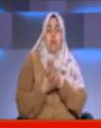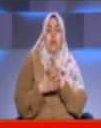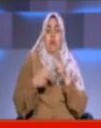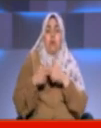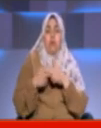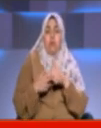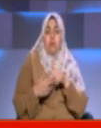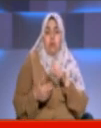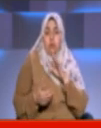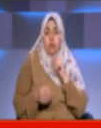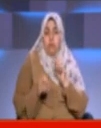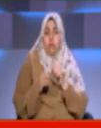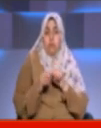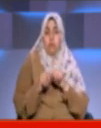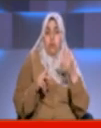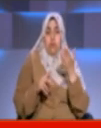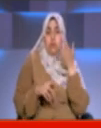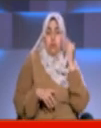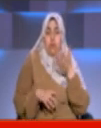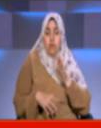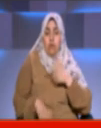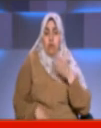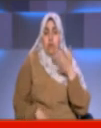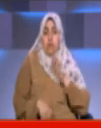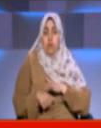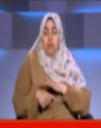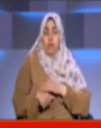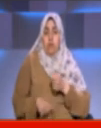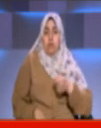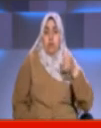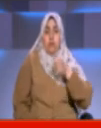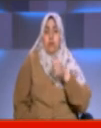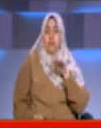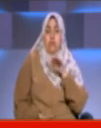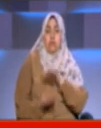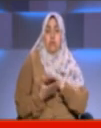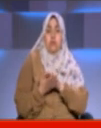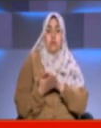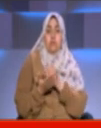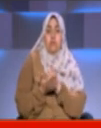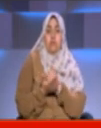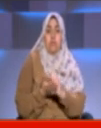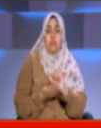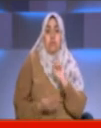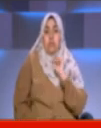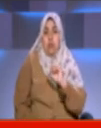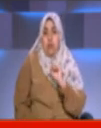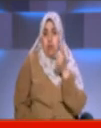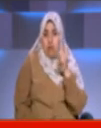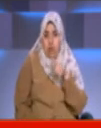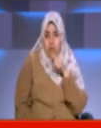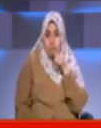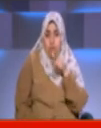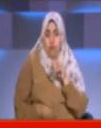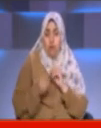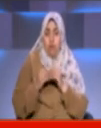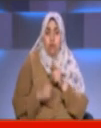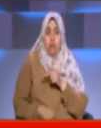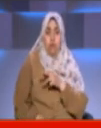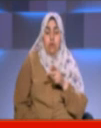ما نشر واضطرت الجزيرة لحذف هذا. نعم. يعني إذن هناك نوع